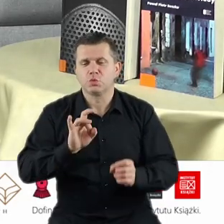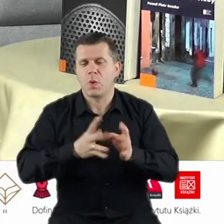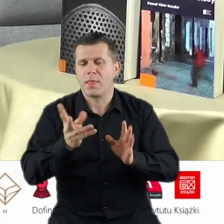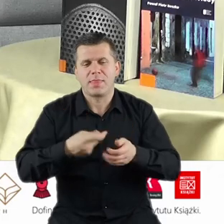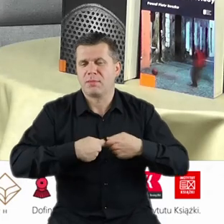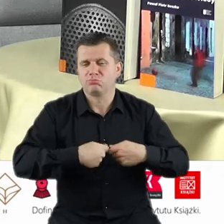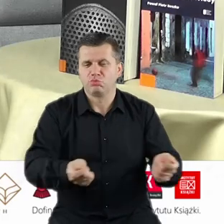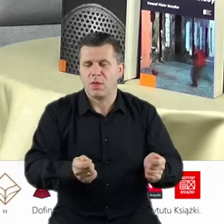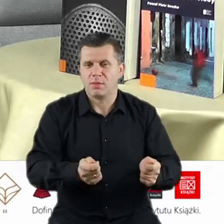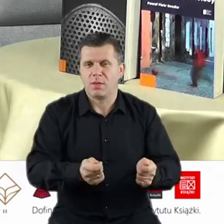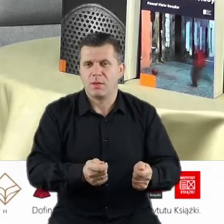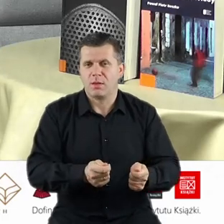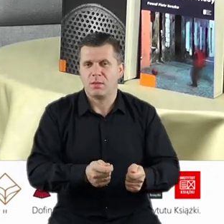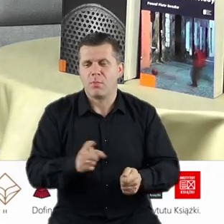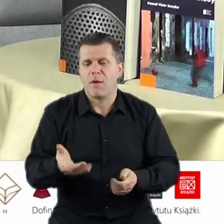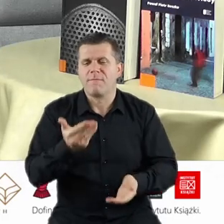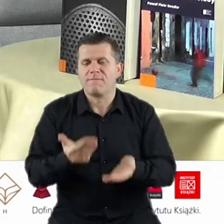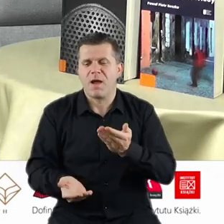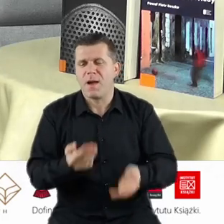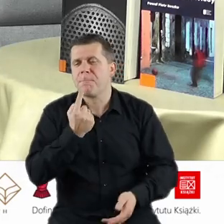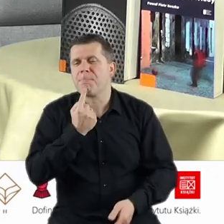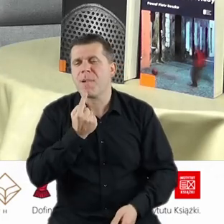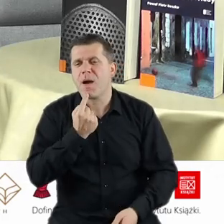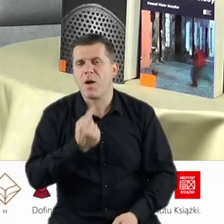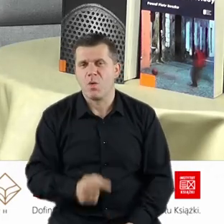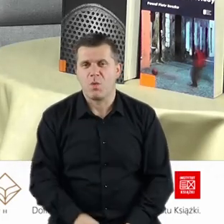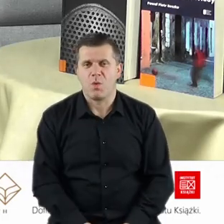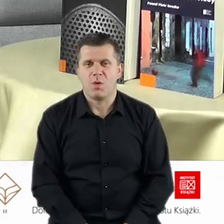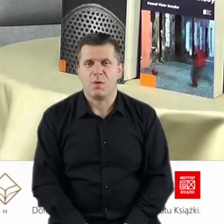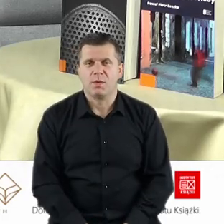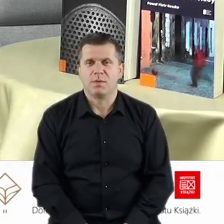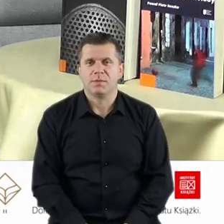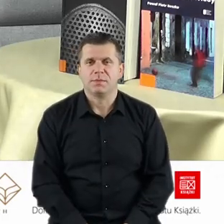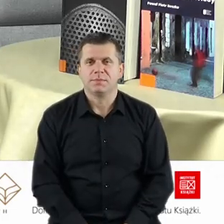Jakby nie sprzedali tego złota, no bo nie ważyło to zbyt dużo.